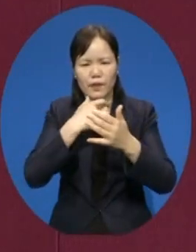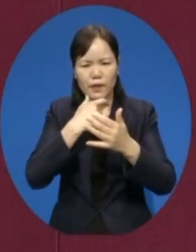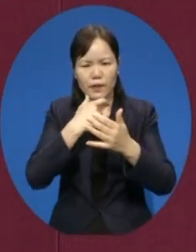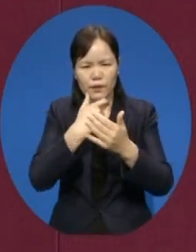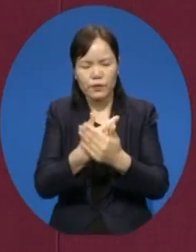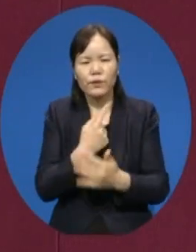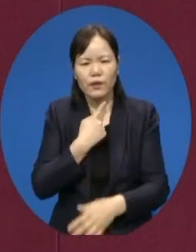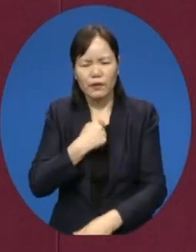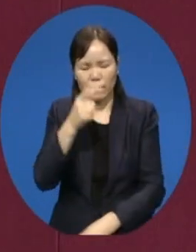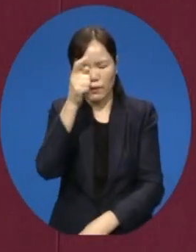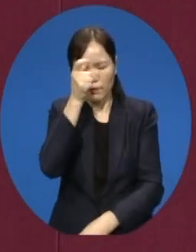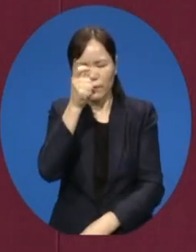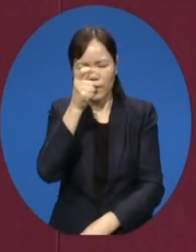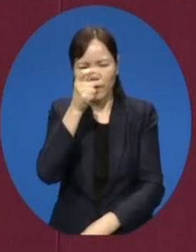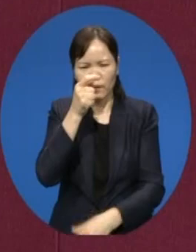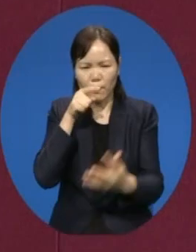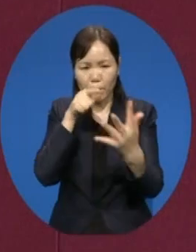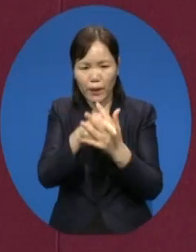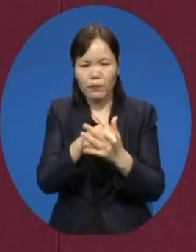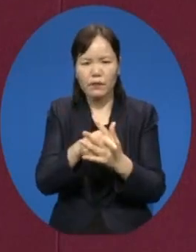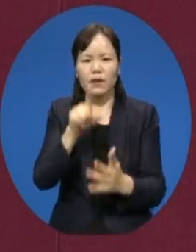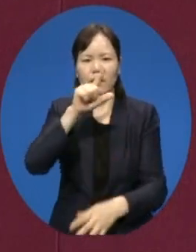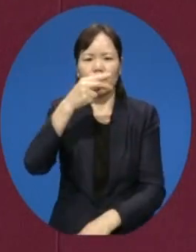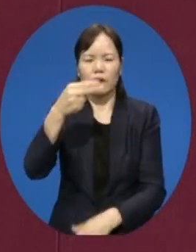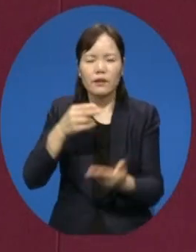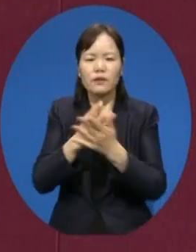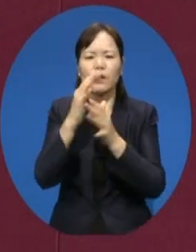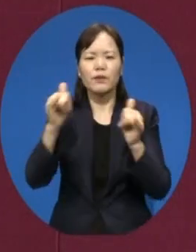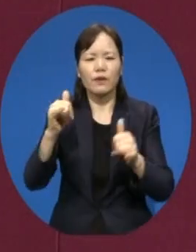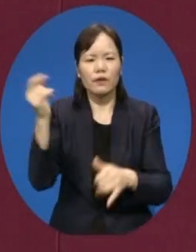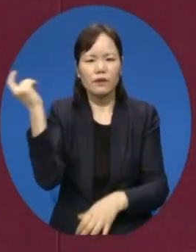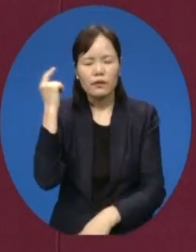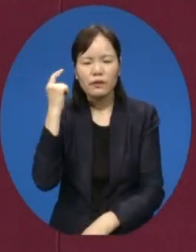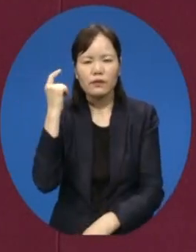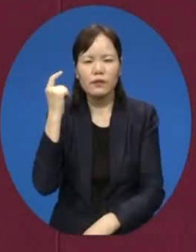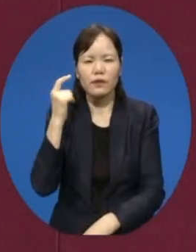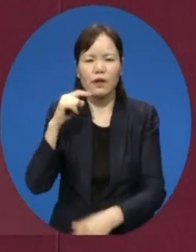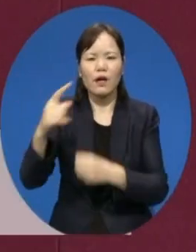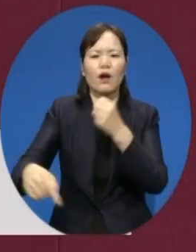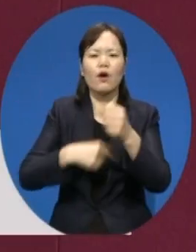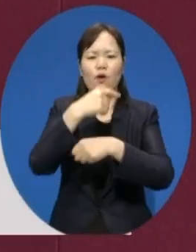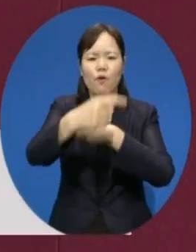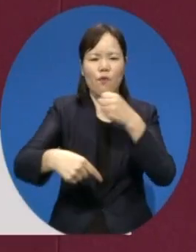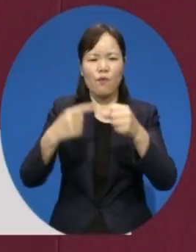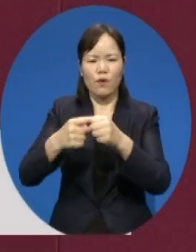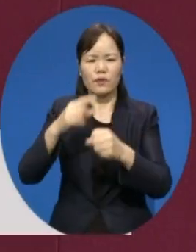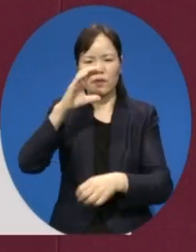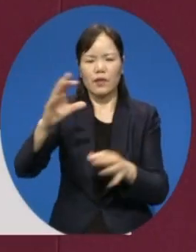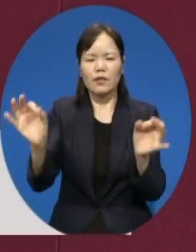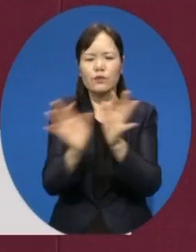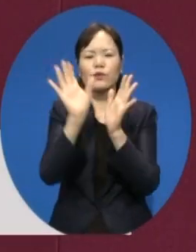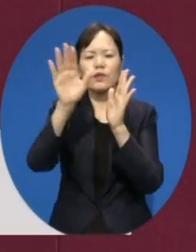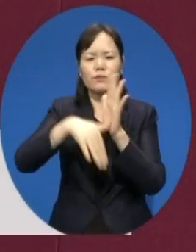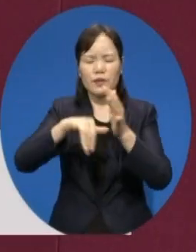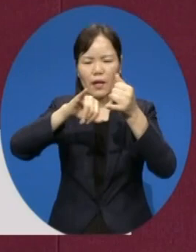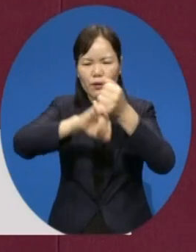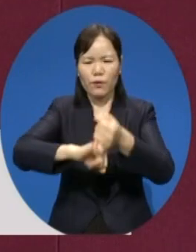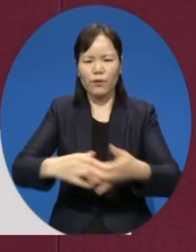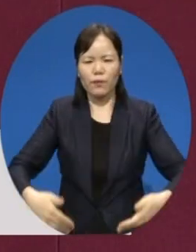겁니다. 에너지 전문가들 말씀 들어보십시오. 원전이야말로 탄소 중립 시대의